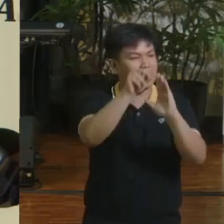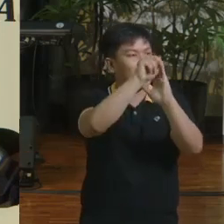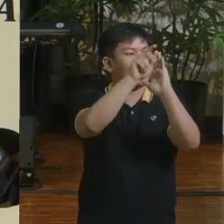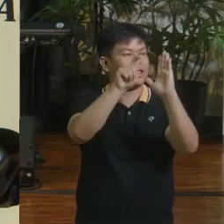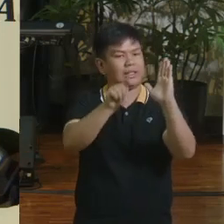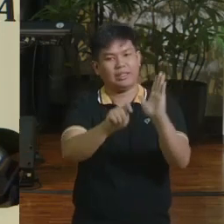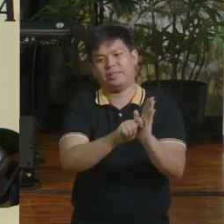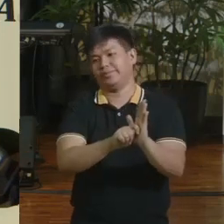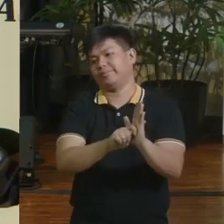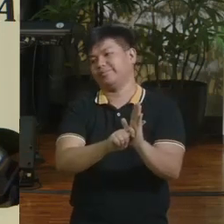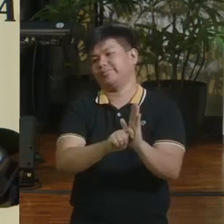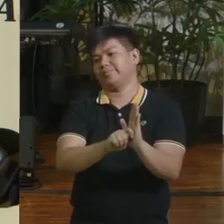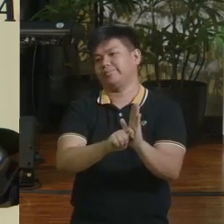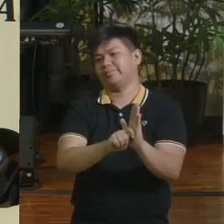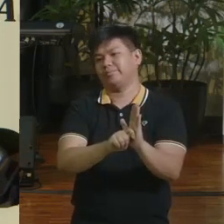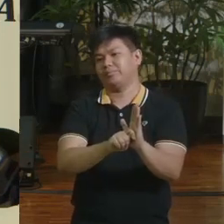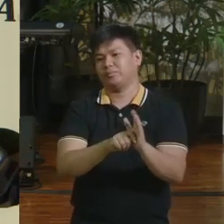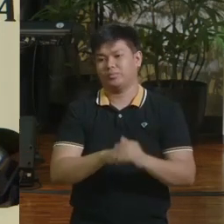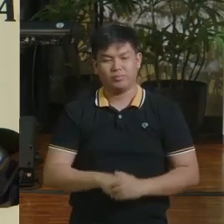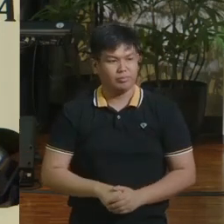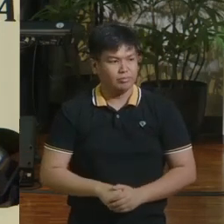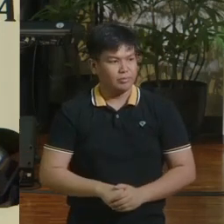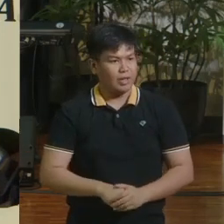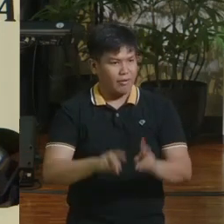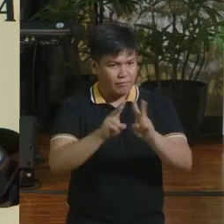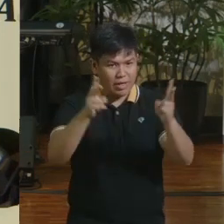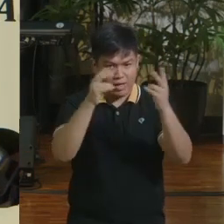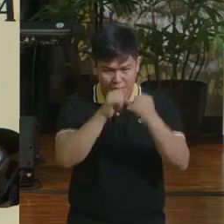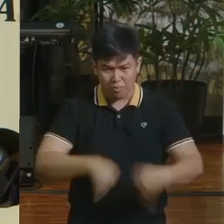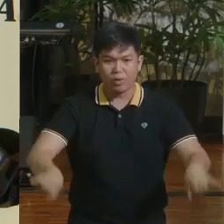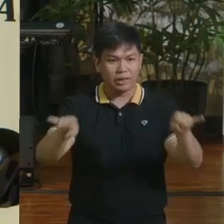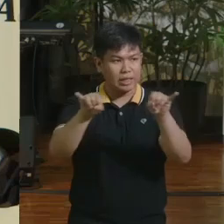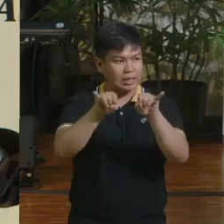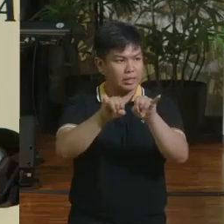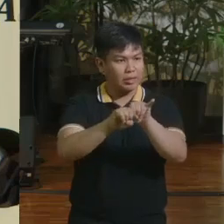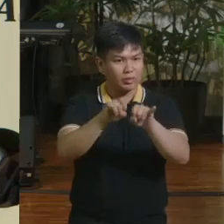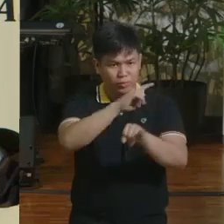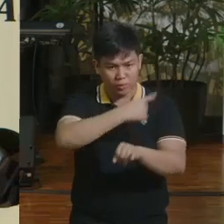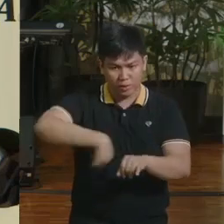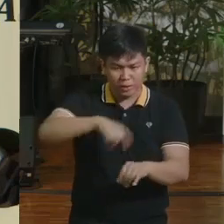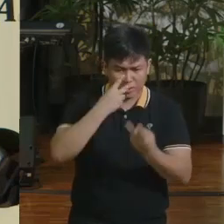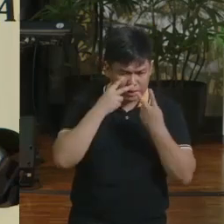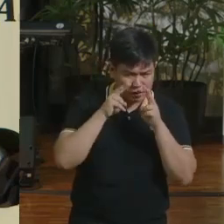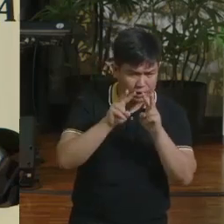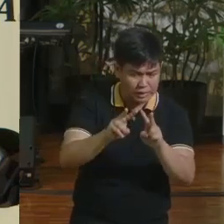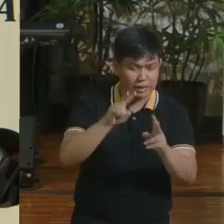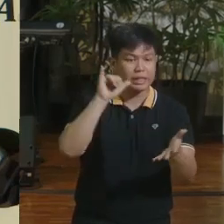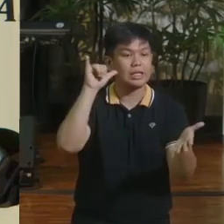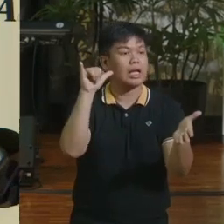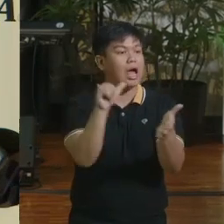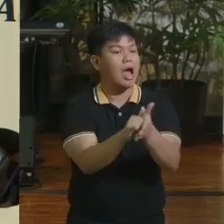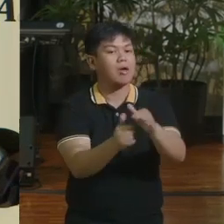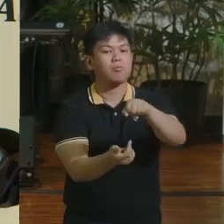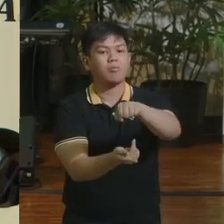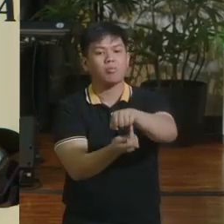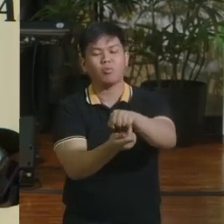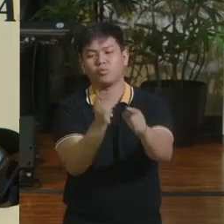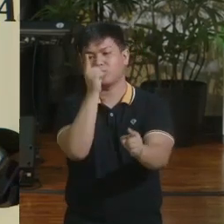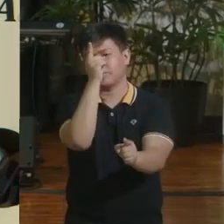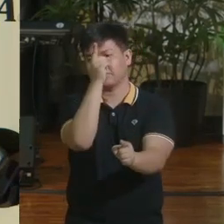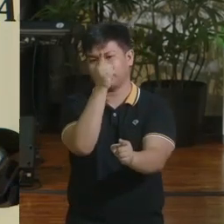lexicon. So mga kapatid, importante na ma-establish natin ang kredibilidad ni Paul.